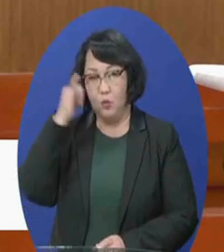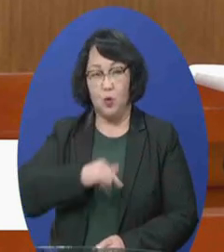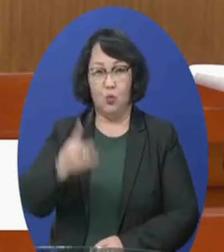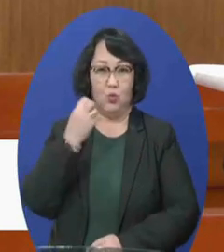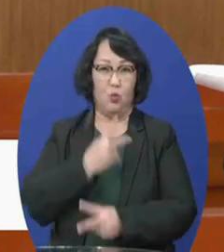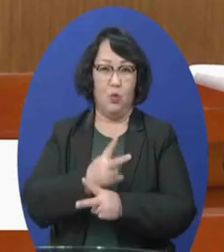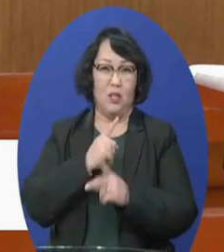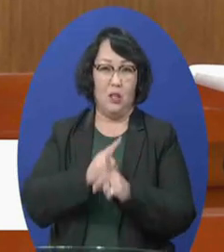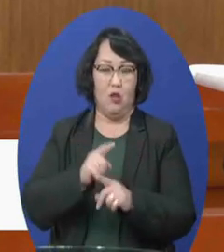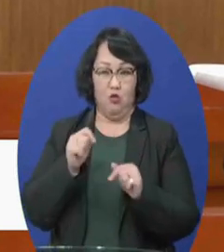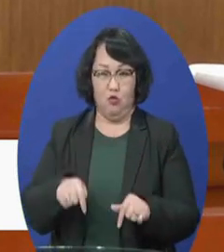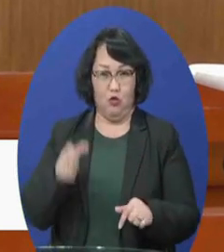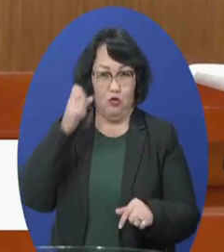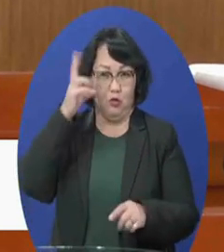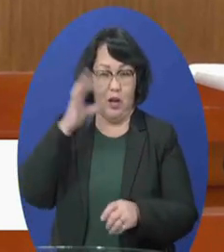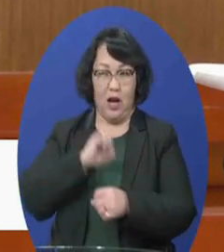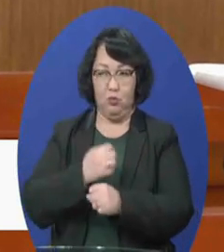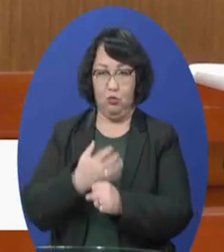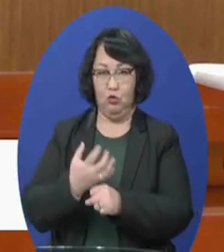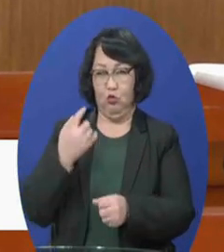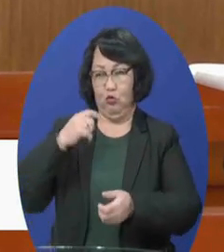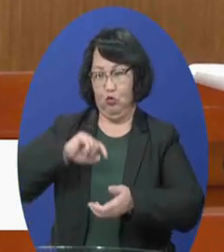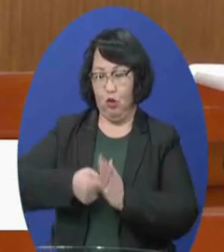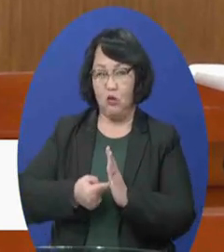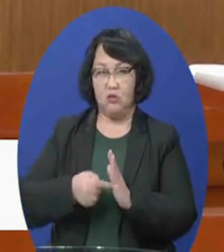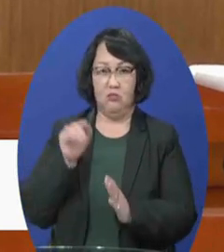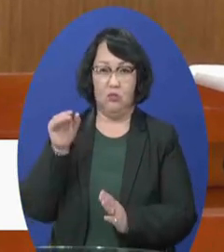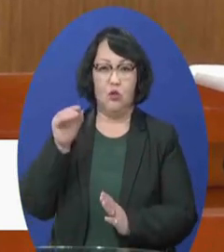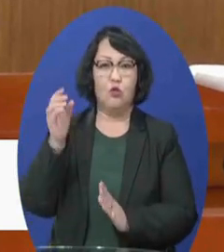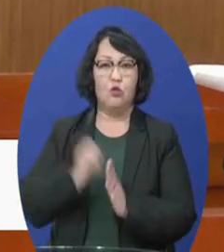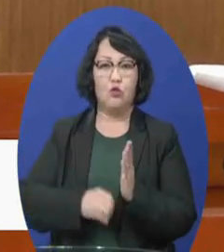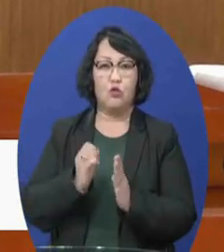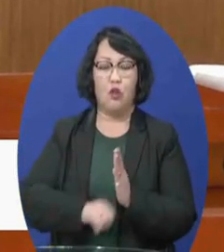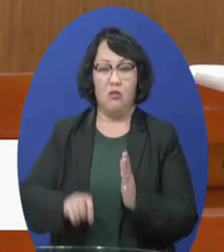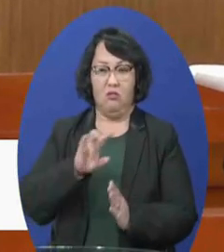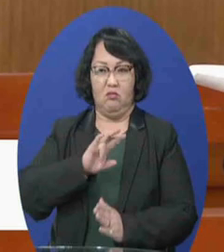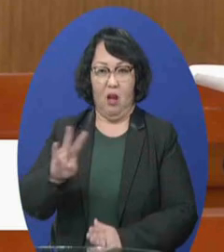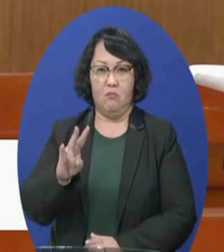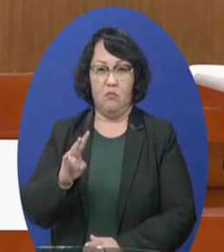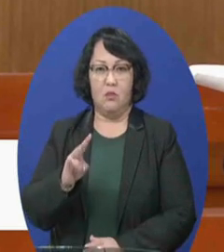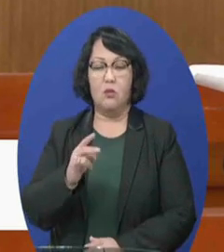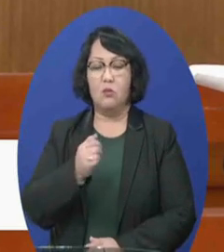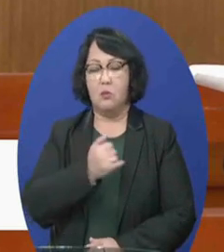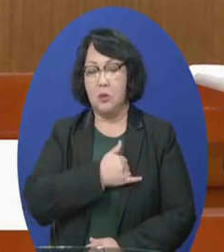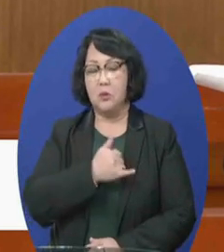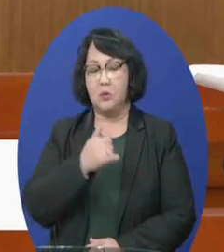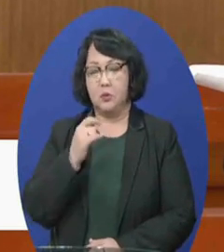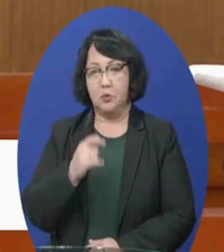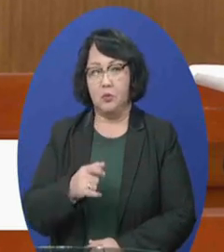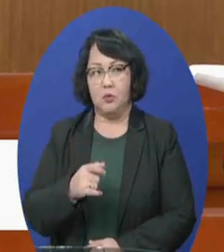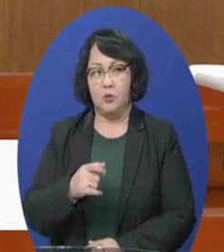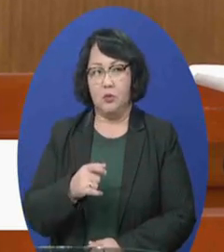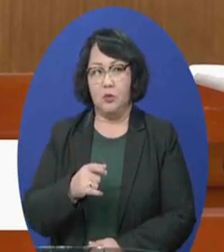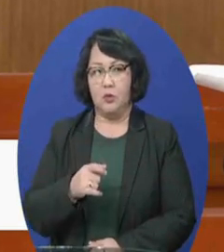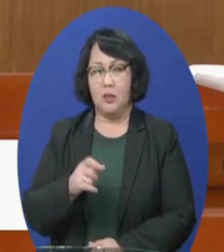хөлөгчтэй хариуцлага тооцох ёстой гэж би эрх хөрөгч намын дагуу ч гэсэн үзэж байгаагаа бас илхийлээ.